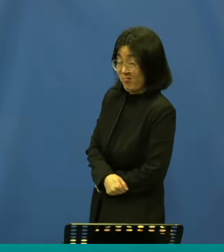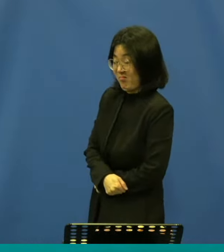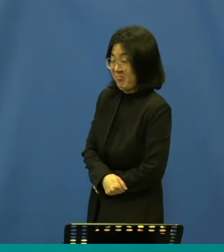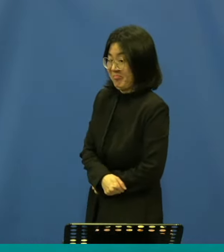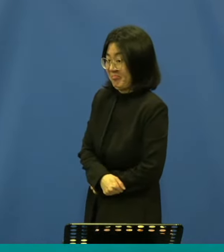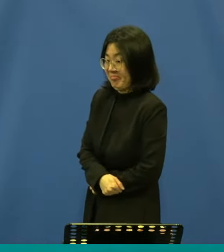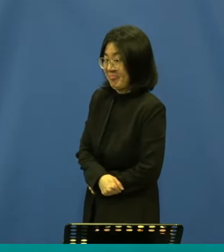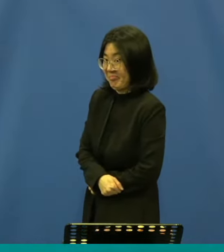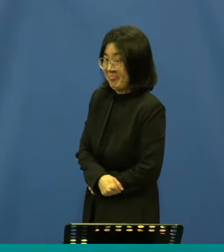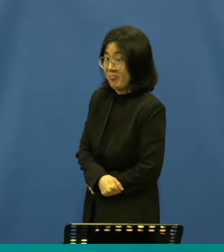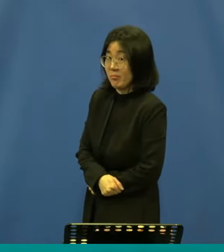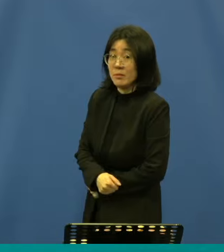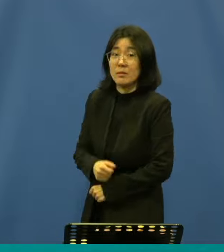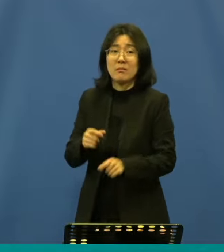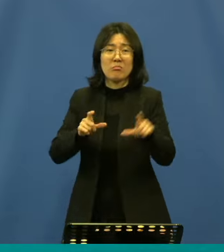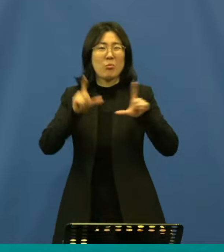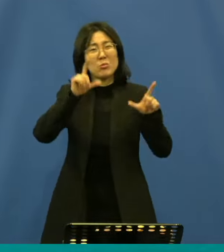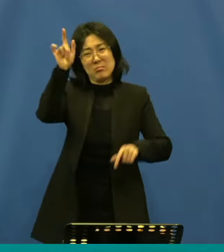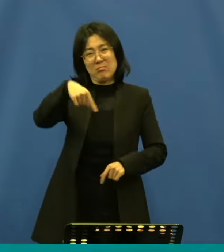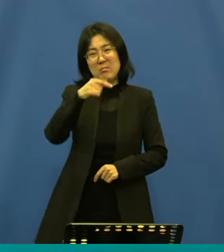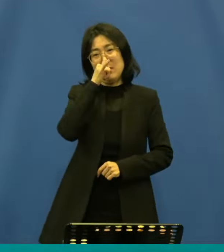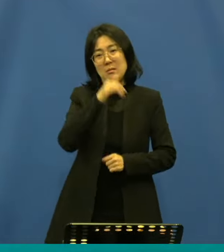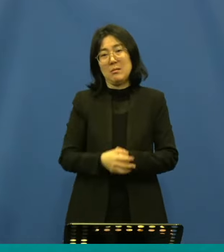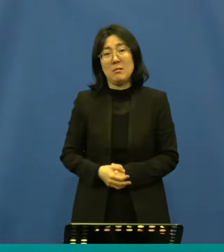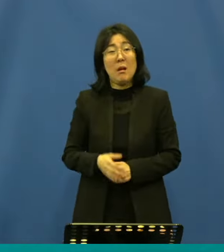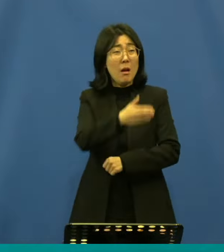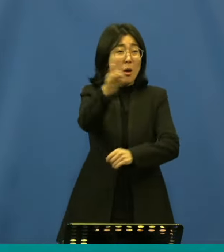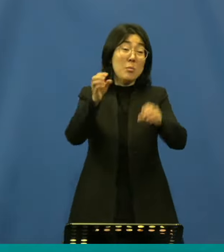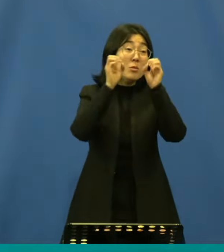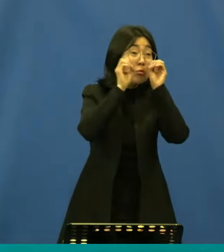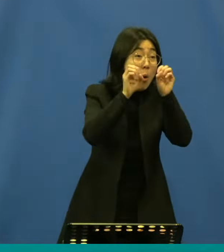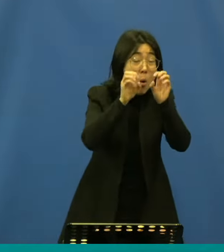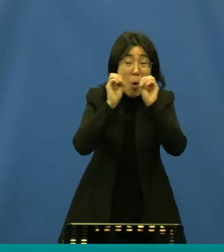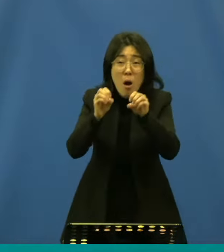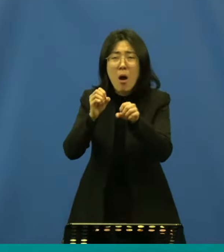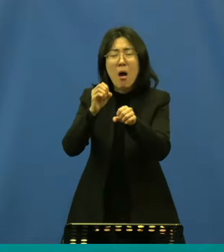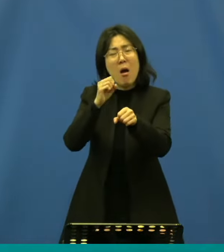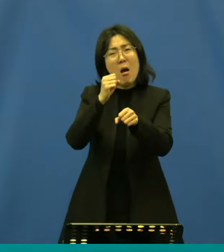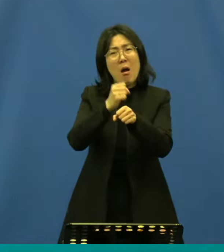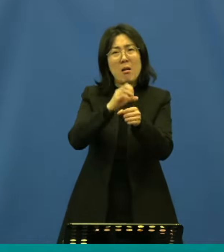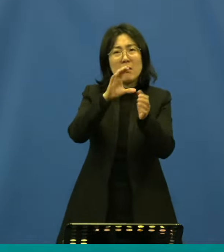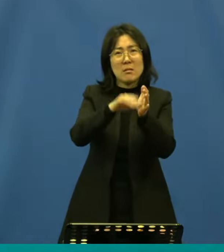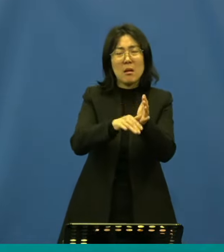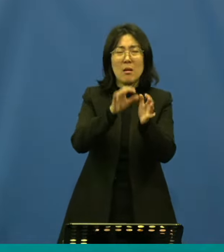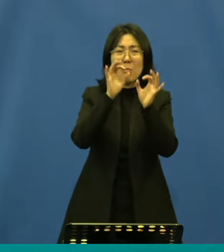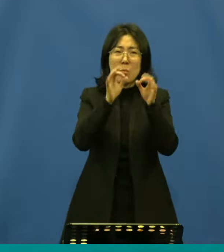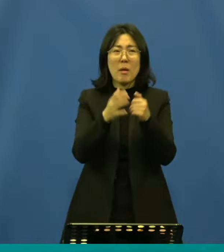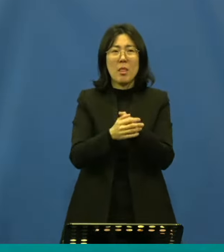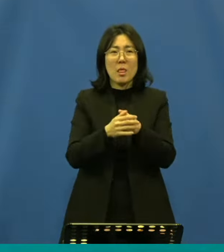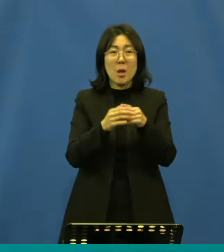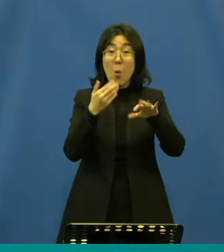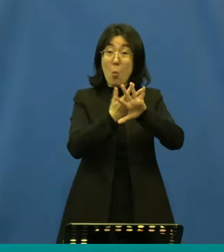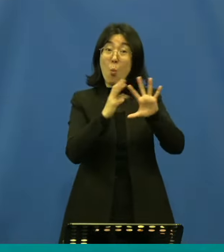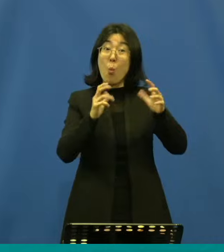선교를 할 때도 마찬가지예요. 여러분, 선교지에 가면 선교가 아니에요. 선교가 아니고 선교사님들끼리